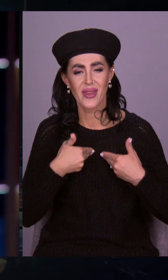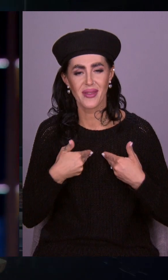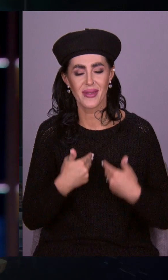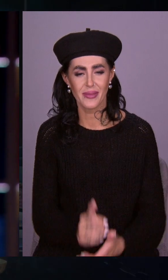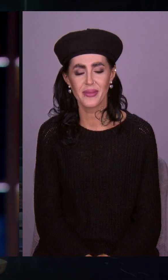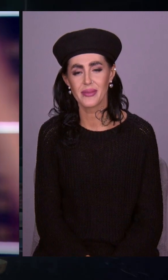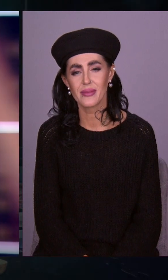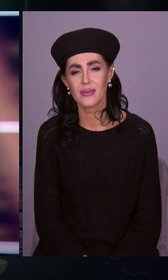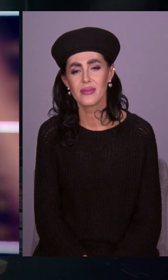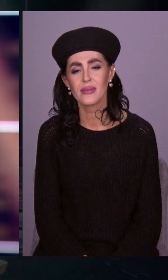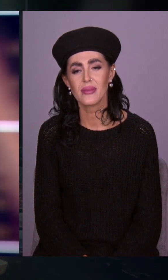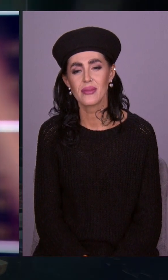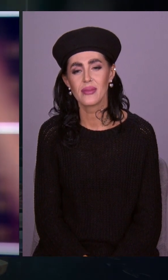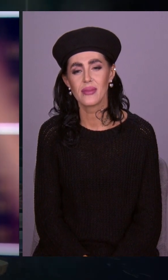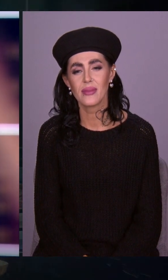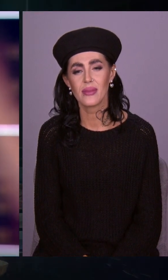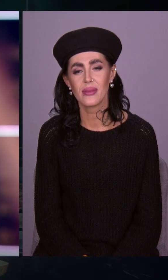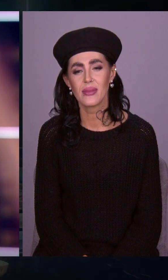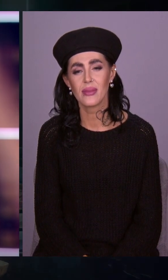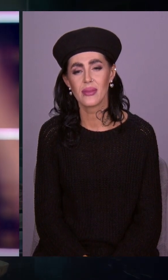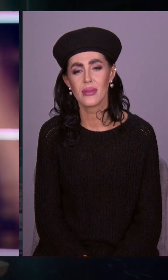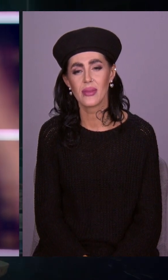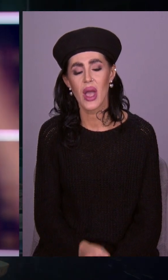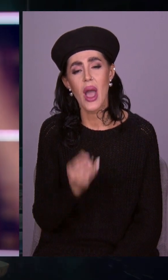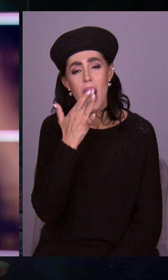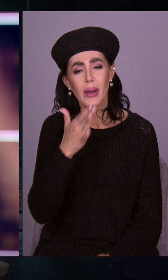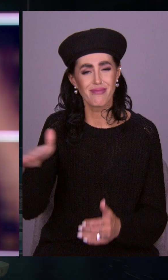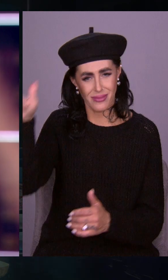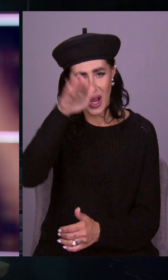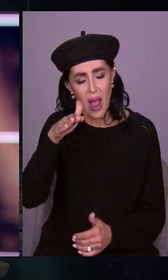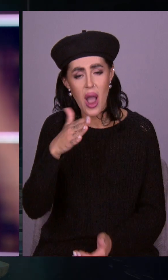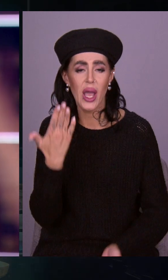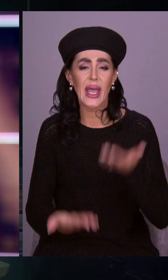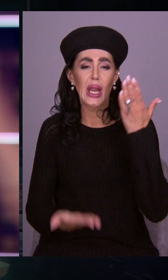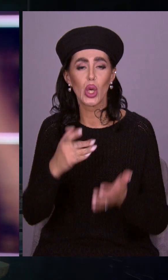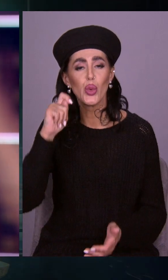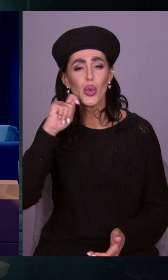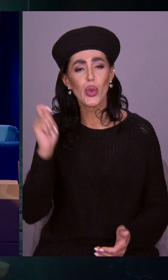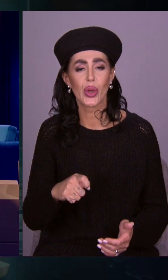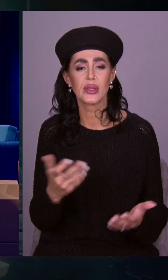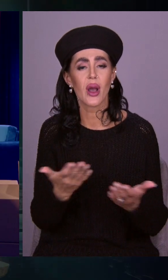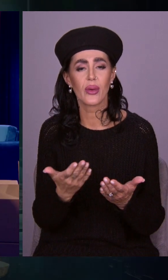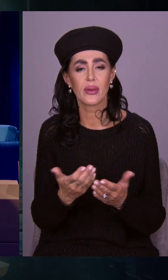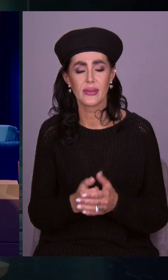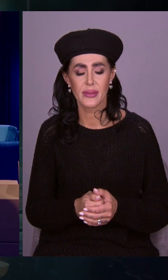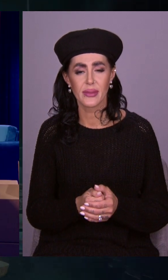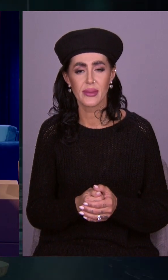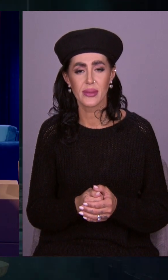б ти порадив? Це якихось зарубіжних чи як? Ні, українських популярних. Ага,